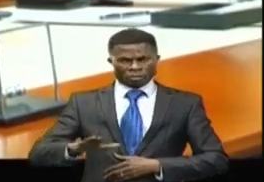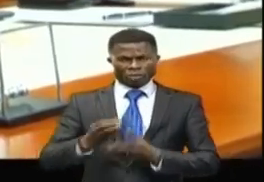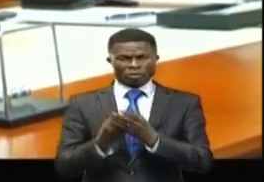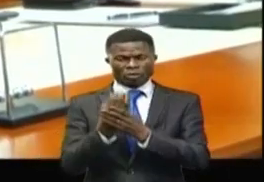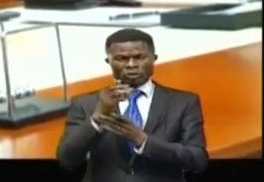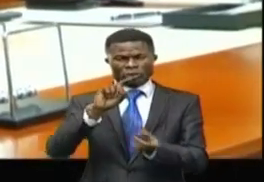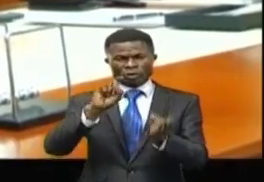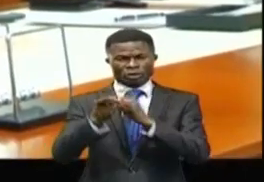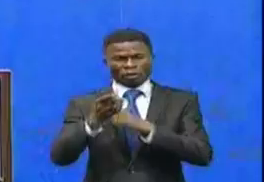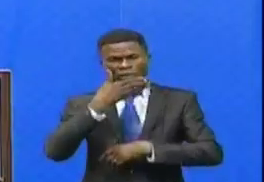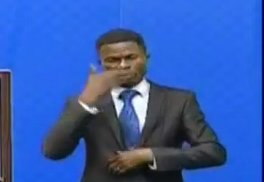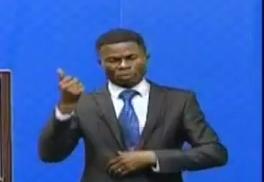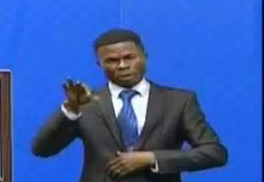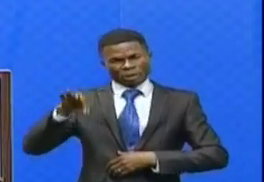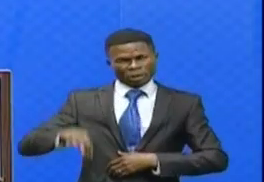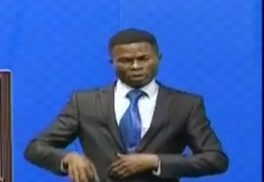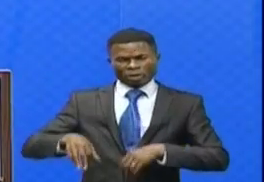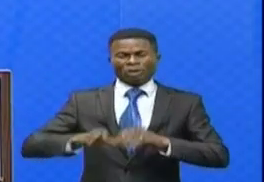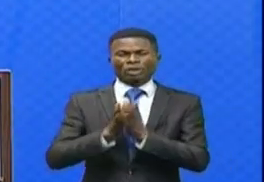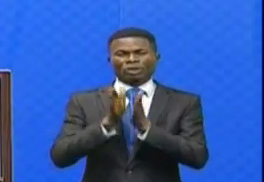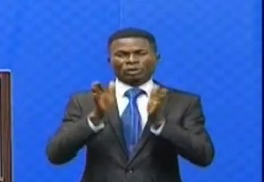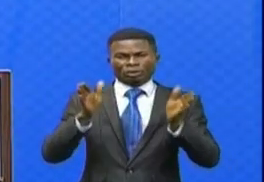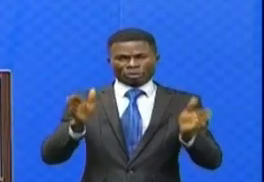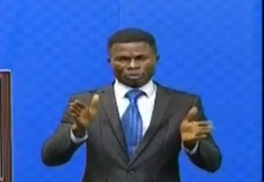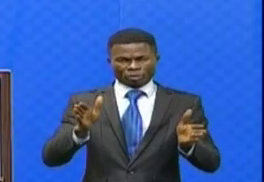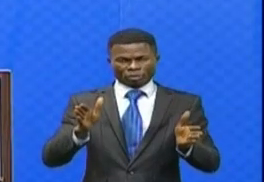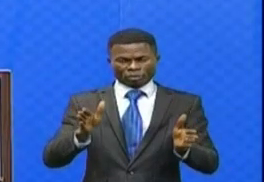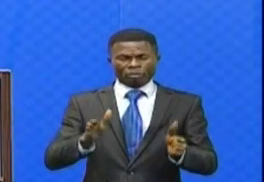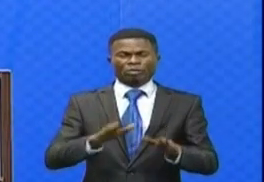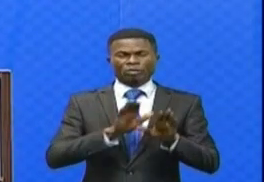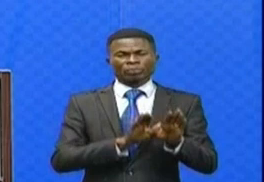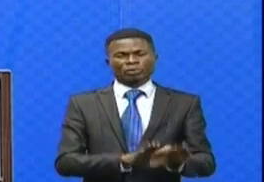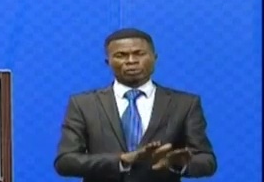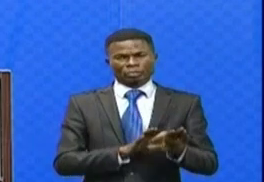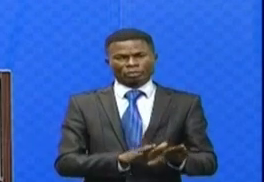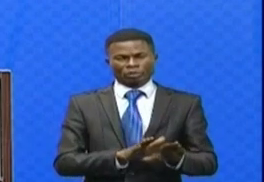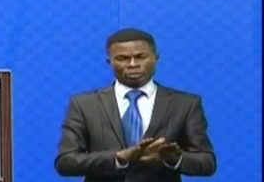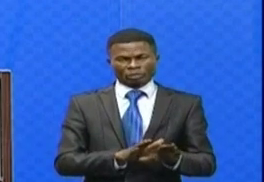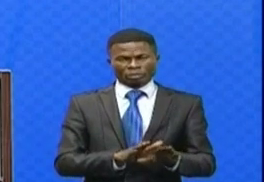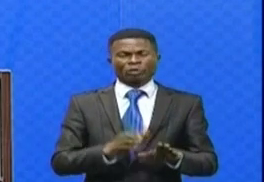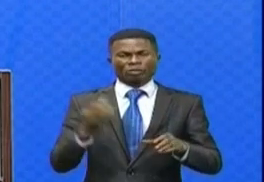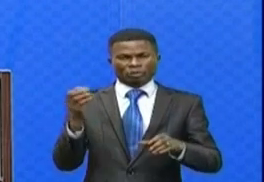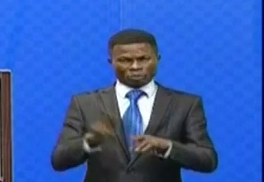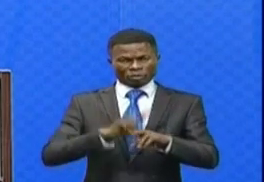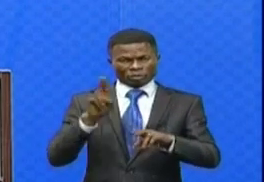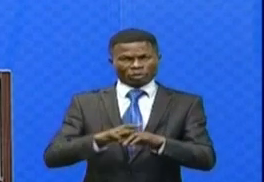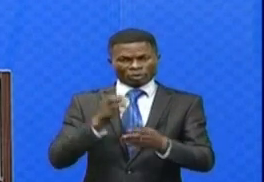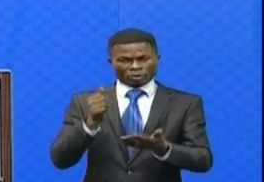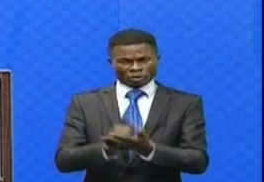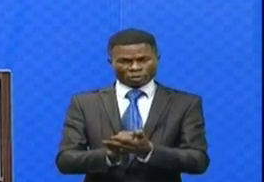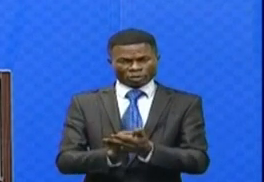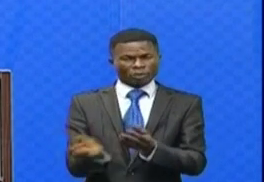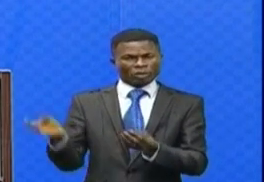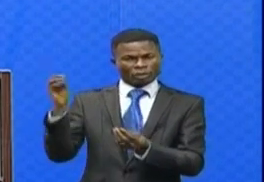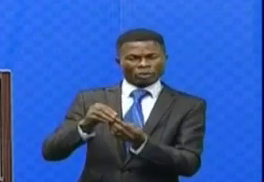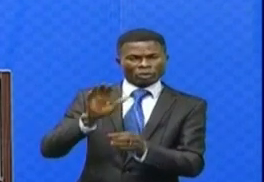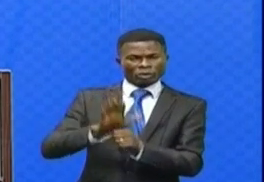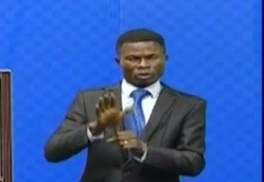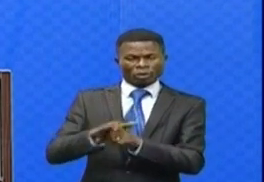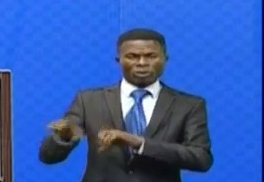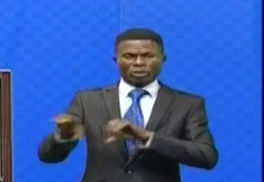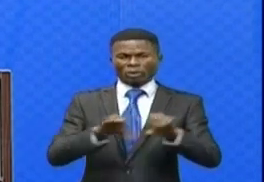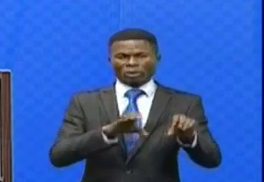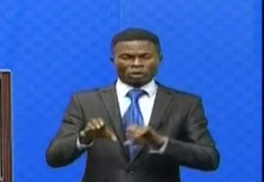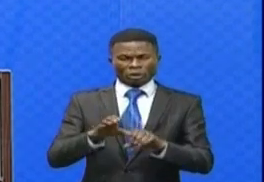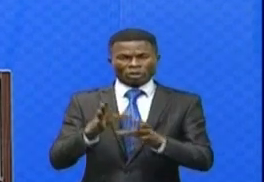du bien être collectif il est donc attendu lors dé son exécution une intensification des actions d'acquisition